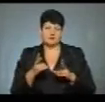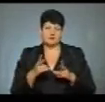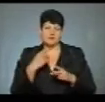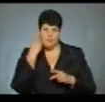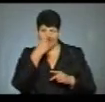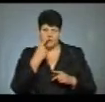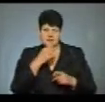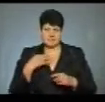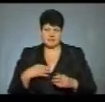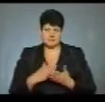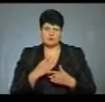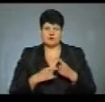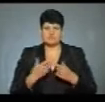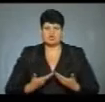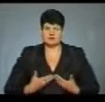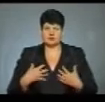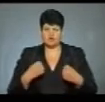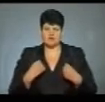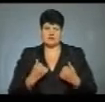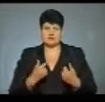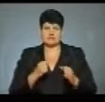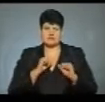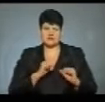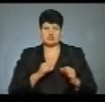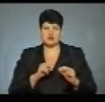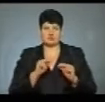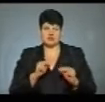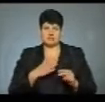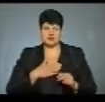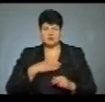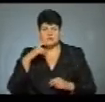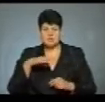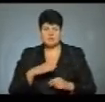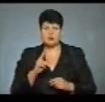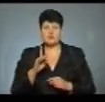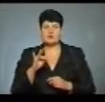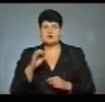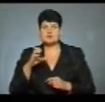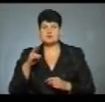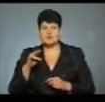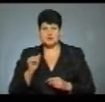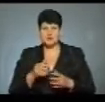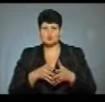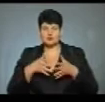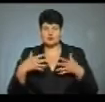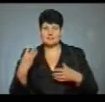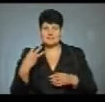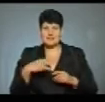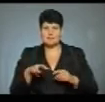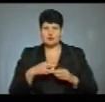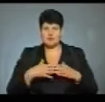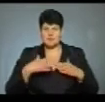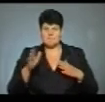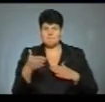живі, здорові і відстоюють честь нашої держави. Курсанти Тернопільського військового коледжу розгорнули 30-метровий прапор